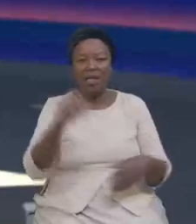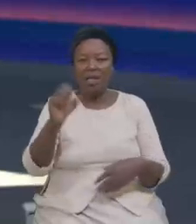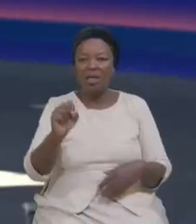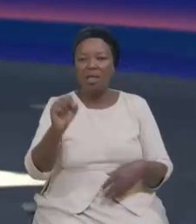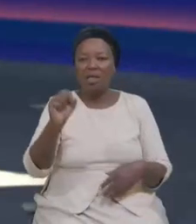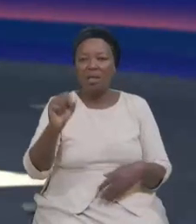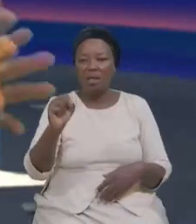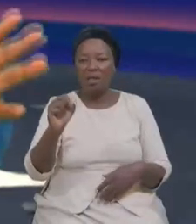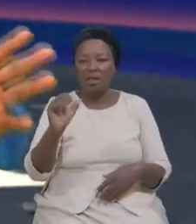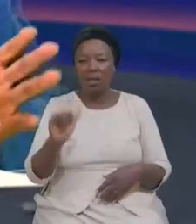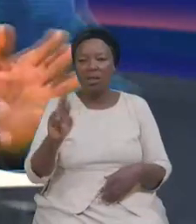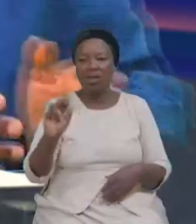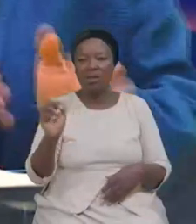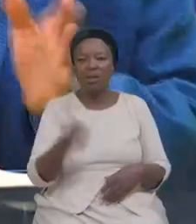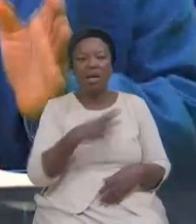En-Gedi.